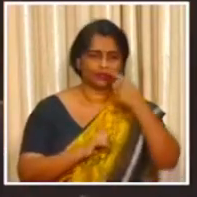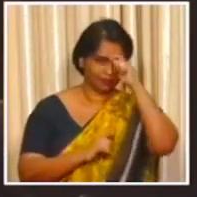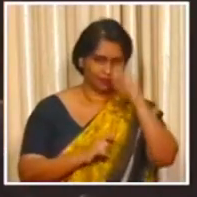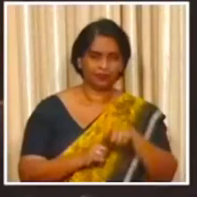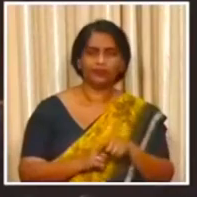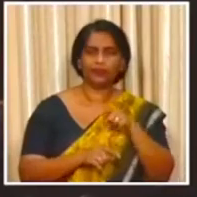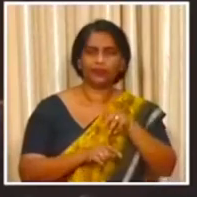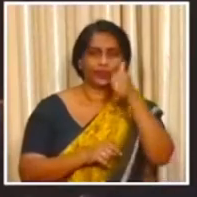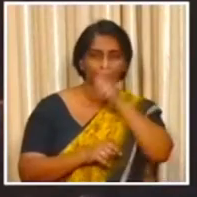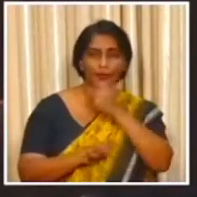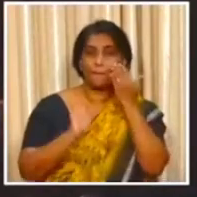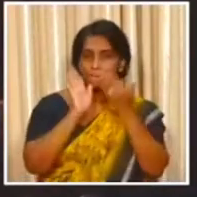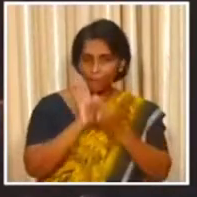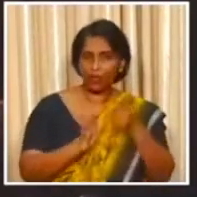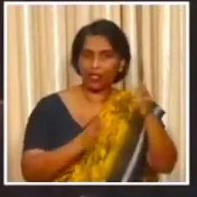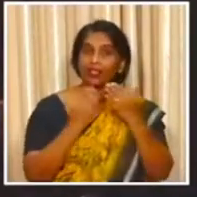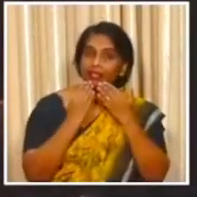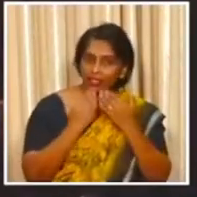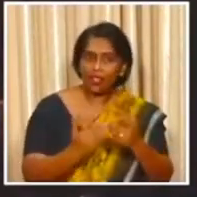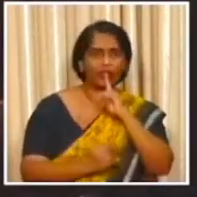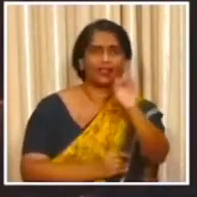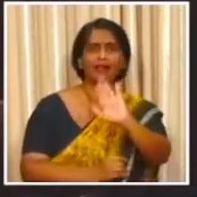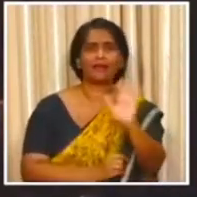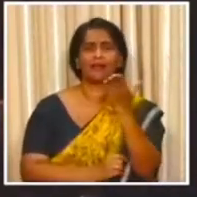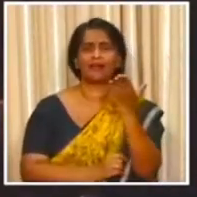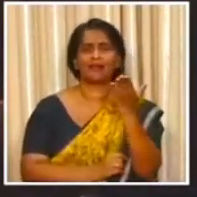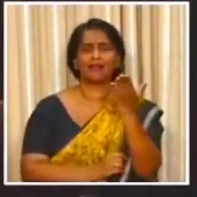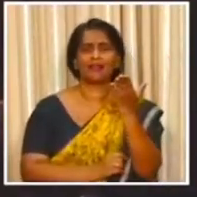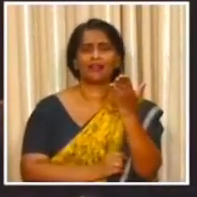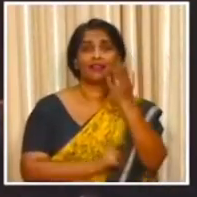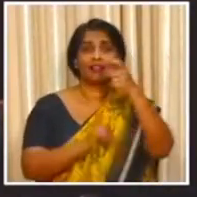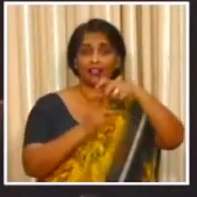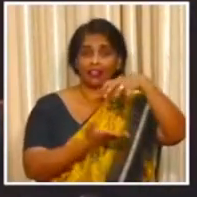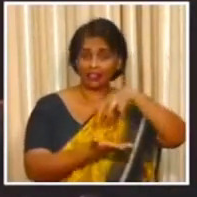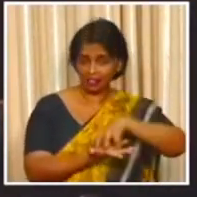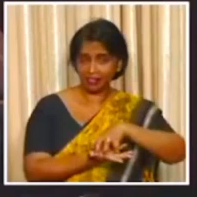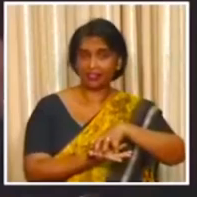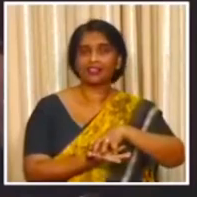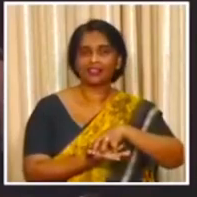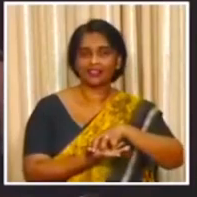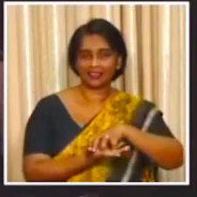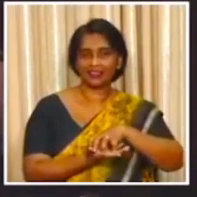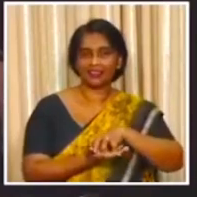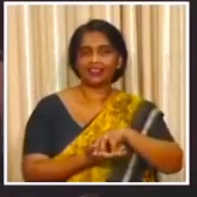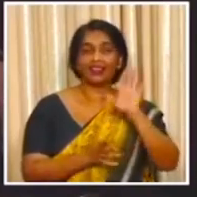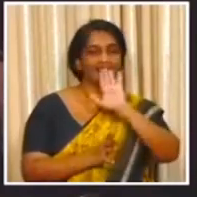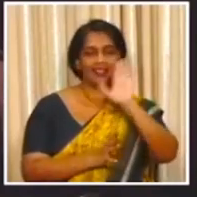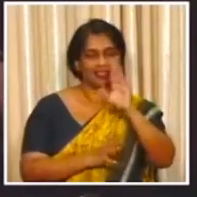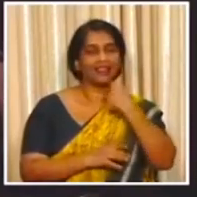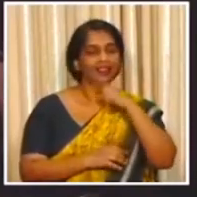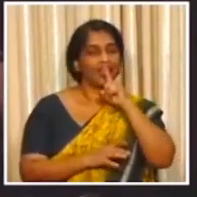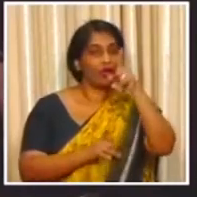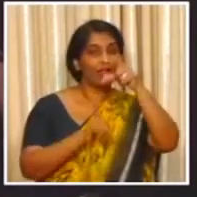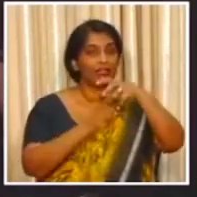ඒ වගේ හොරකමක් පෙන්ලා දුන්නා ඔබතුමා බොහොම ස්තුතියි කියන්න එපා. මේ ඔබතුමාගේ දිස්ත්‍රික්කේ හොරකමට නෙමෙයි මම කියන එක නෙමෙයි.